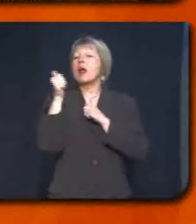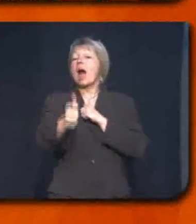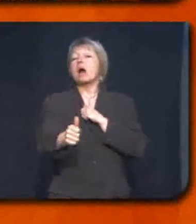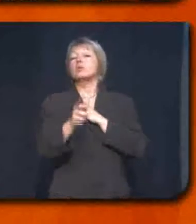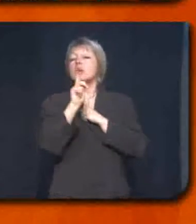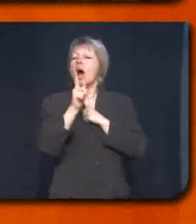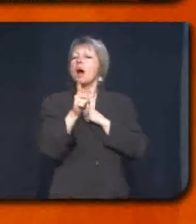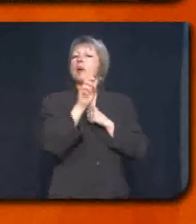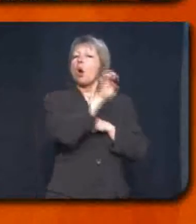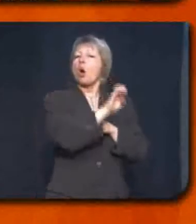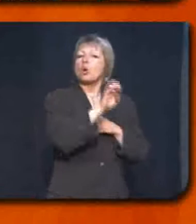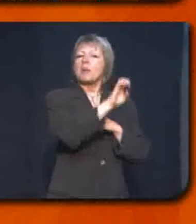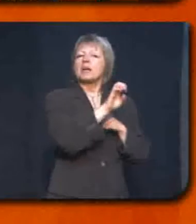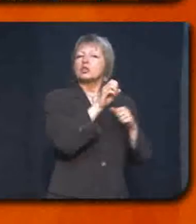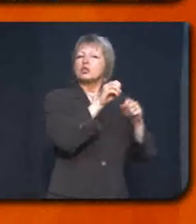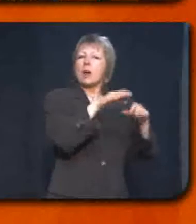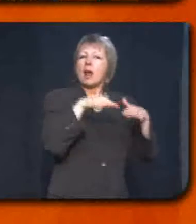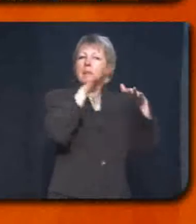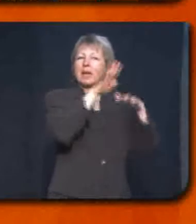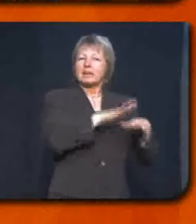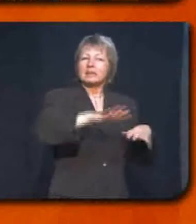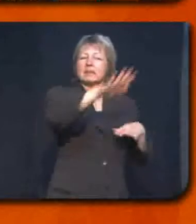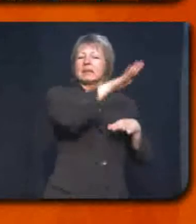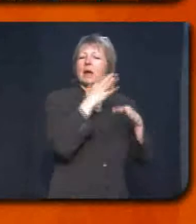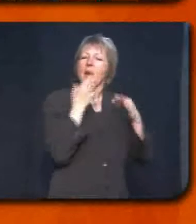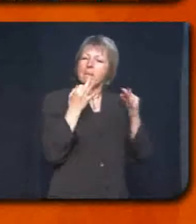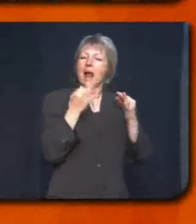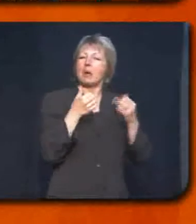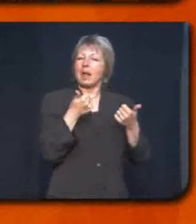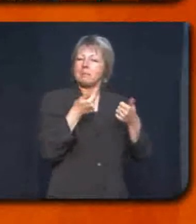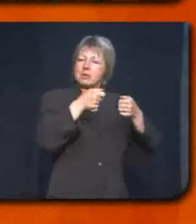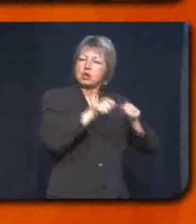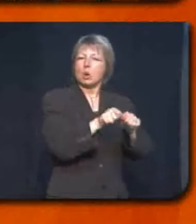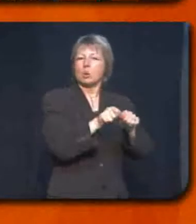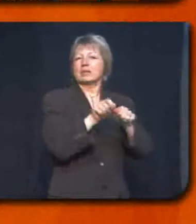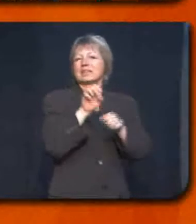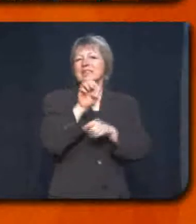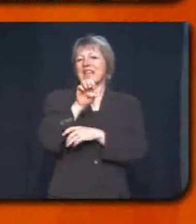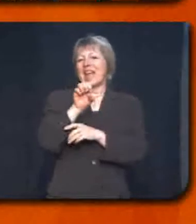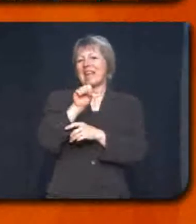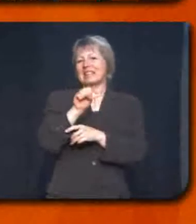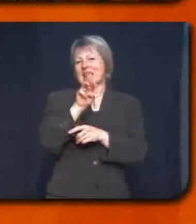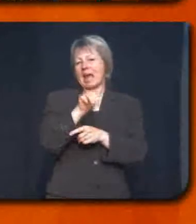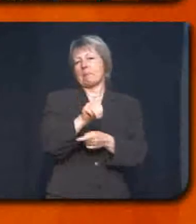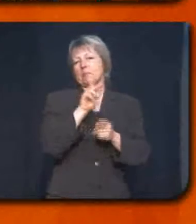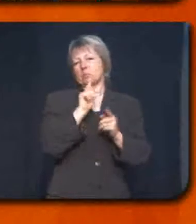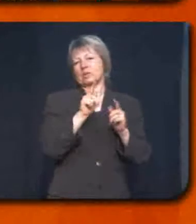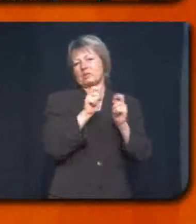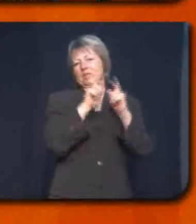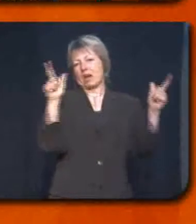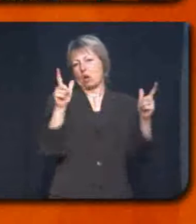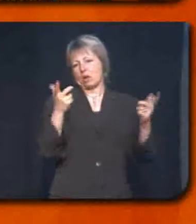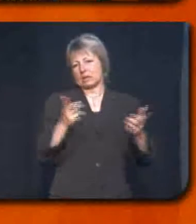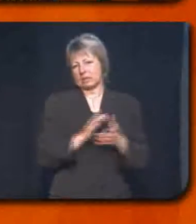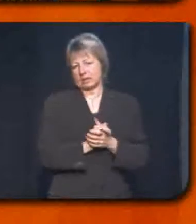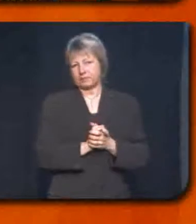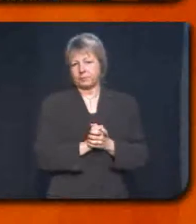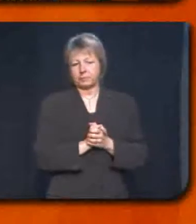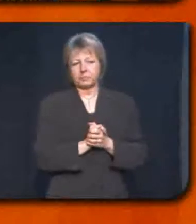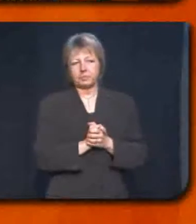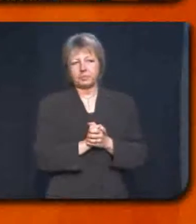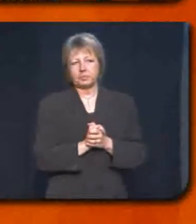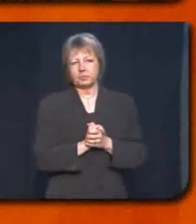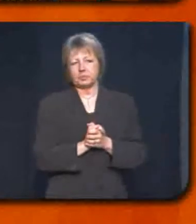Parlaments ein Beschluss dazu geben wenn der ESM vergrößert wird das ist im Moment nicht der Fall alle